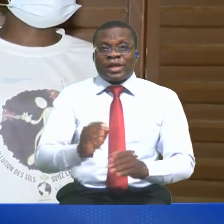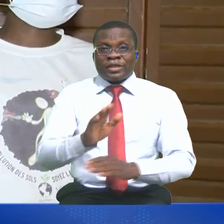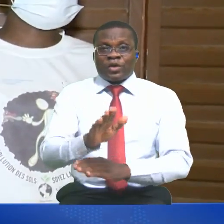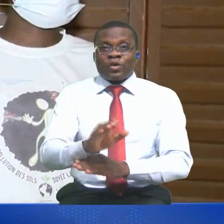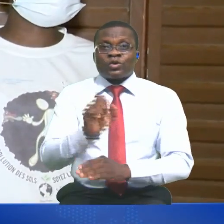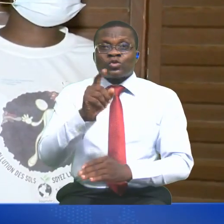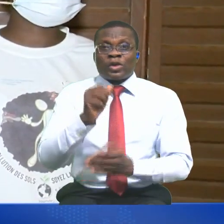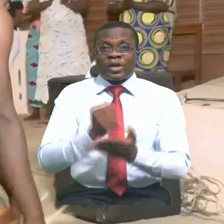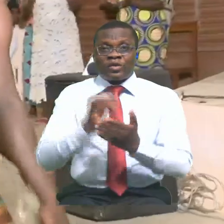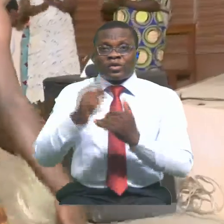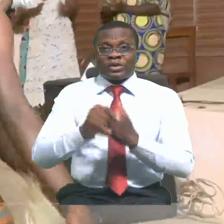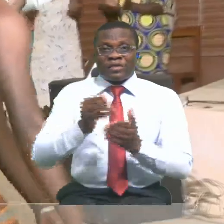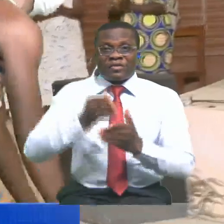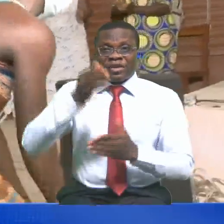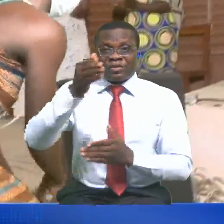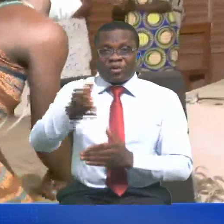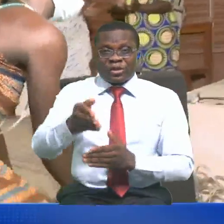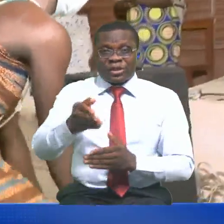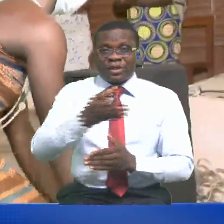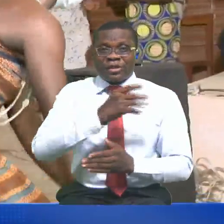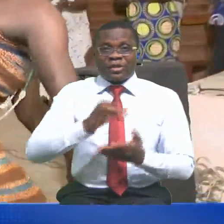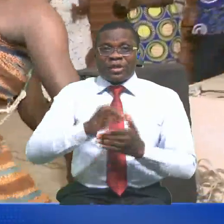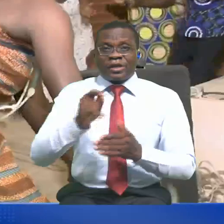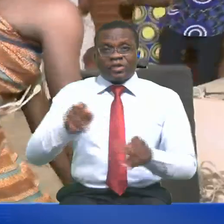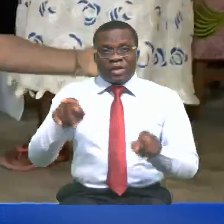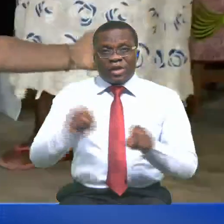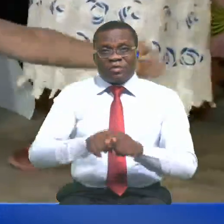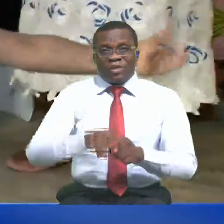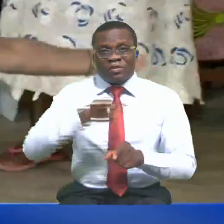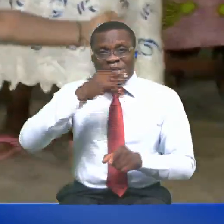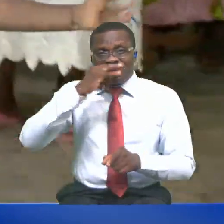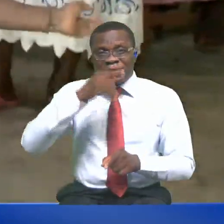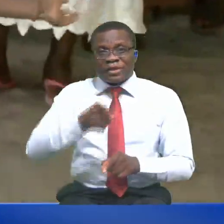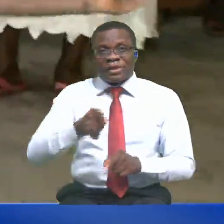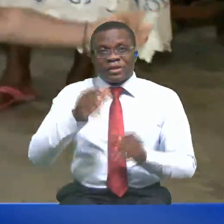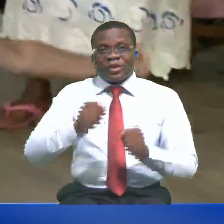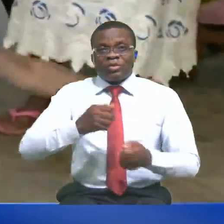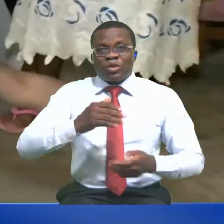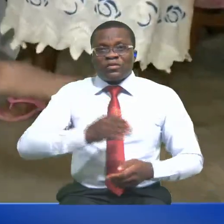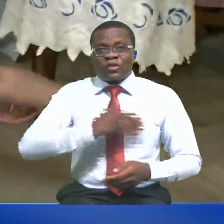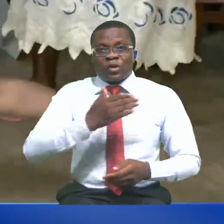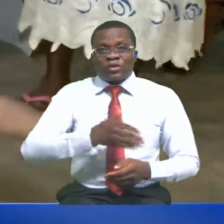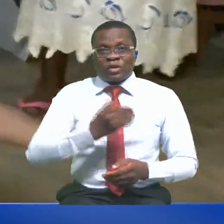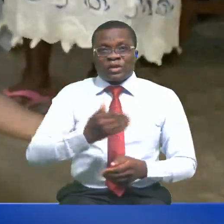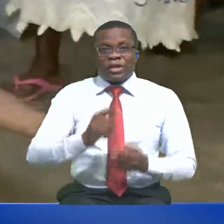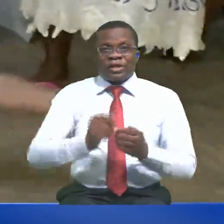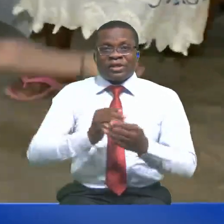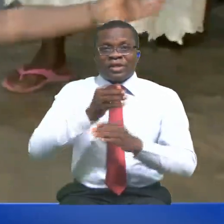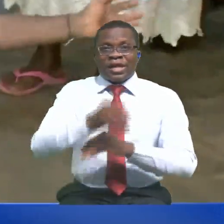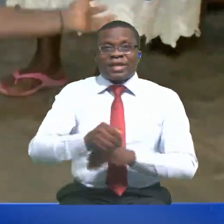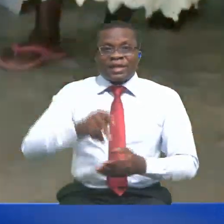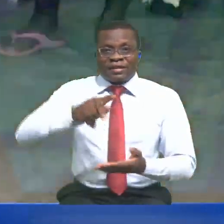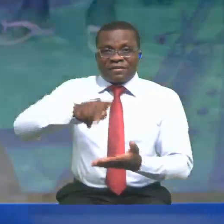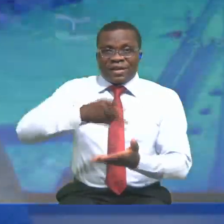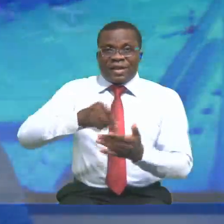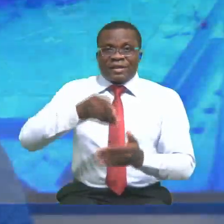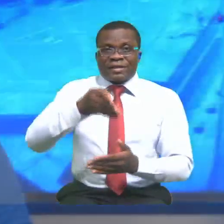11 avril prochain. Et cela, même les petits-enfants peuvent s'en réjouir à travers la danse